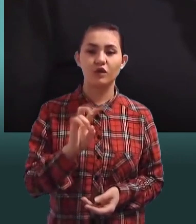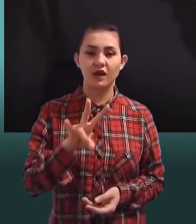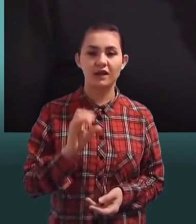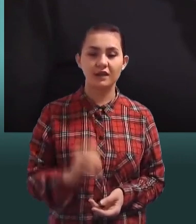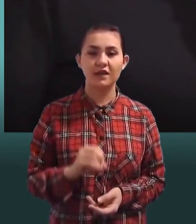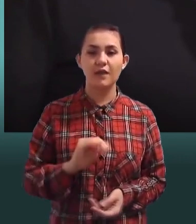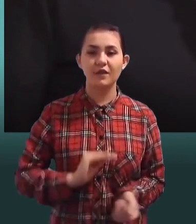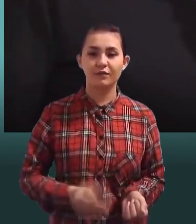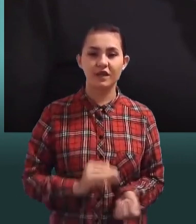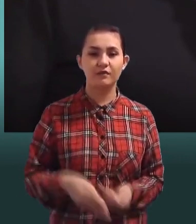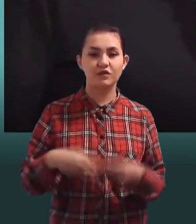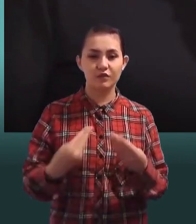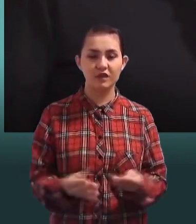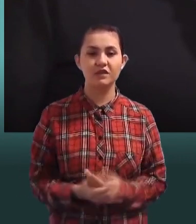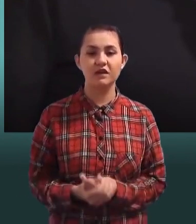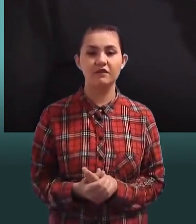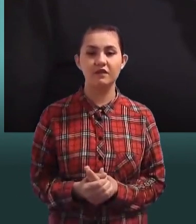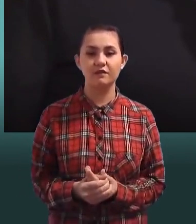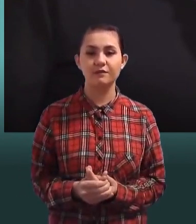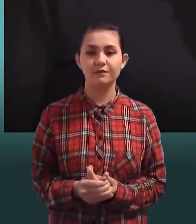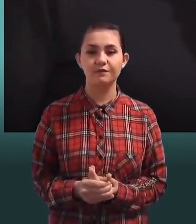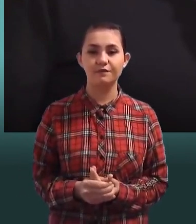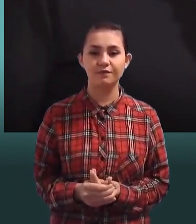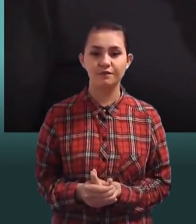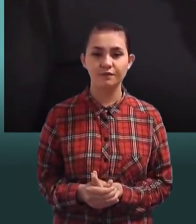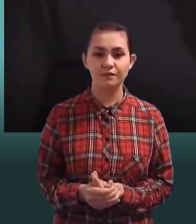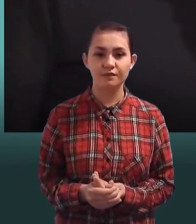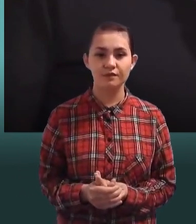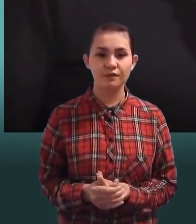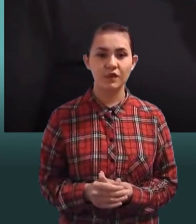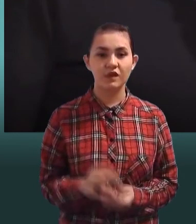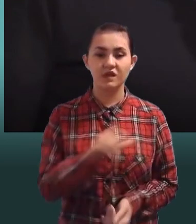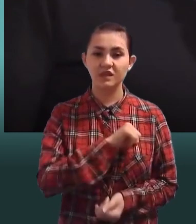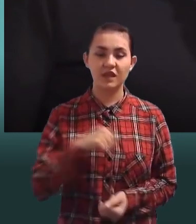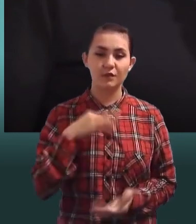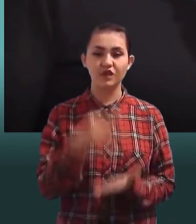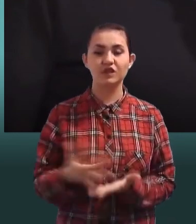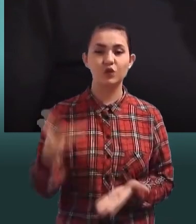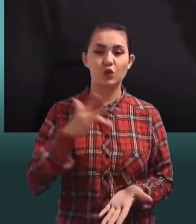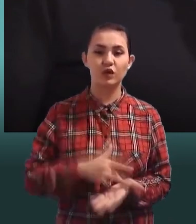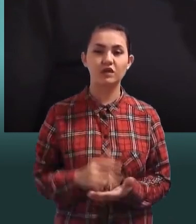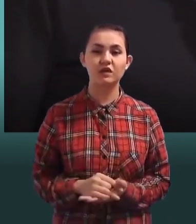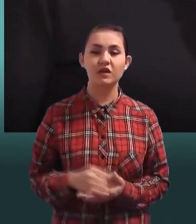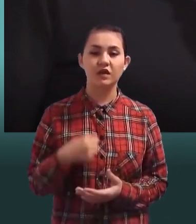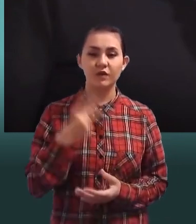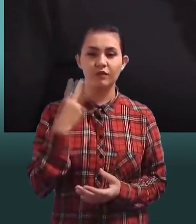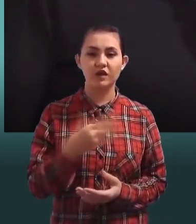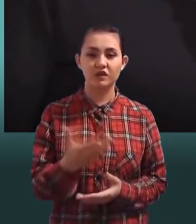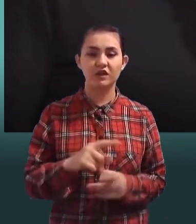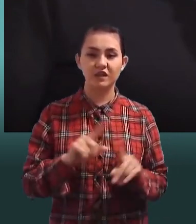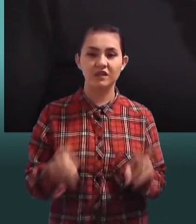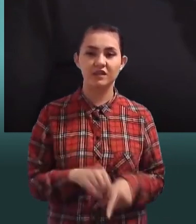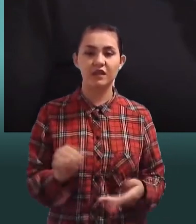комісія виводить суму, яку розрішить там. Так, ми бачили цей лист, там написано,